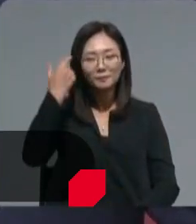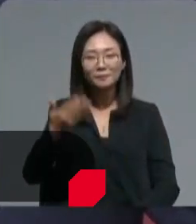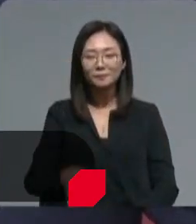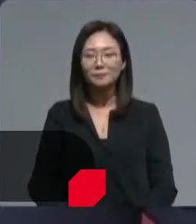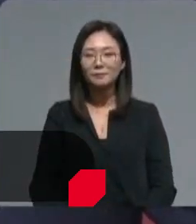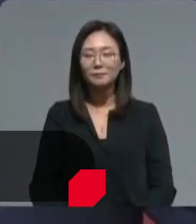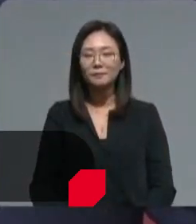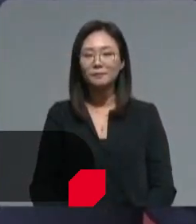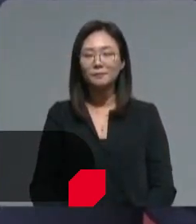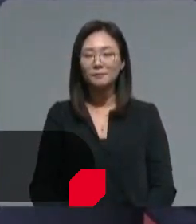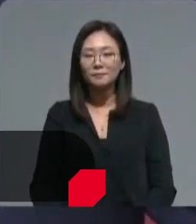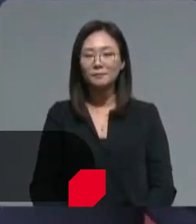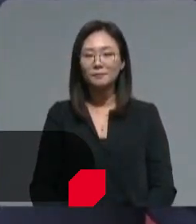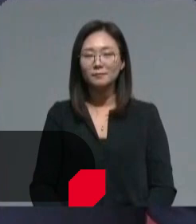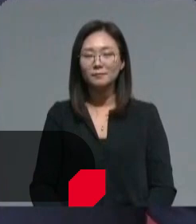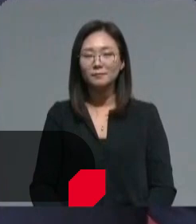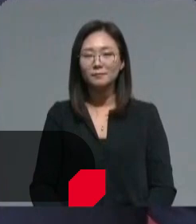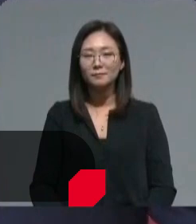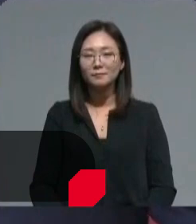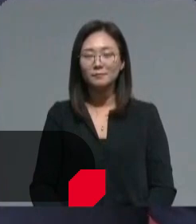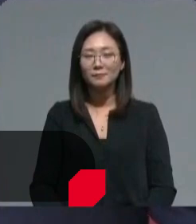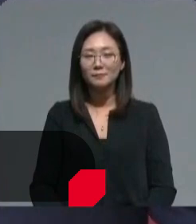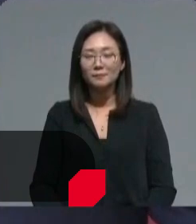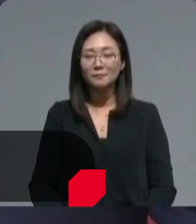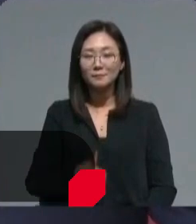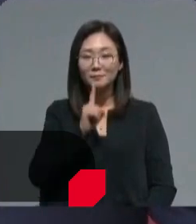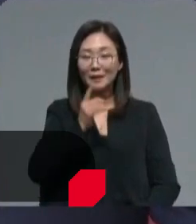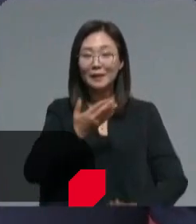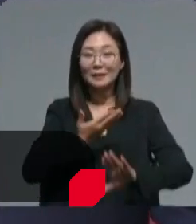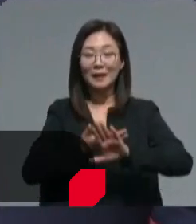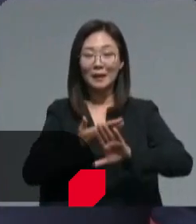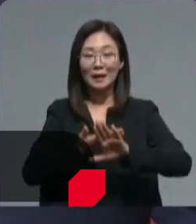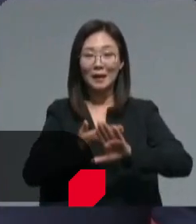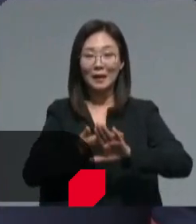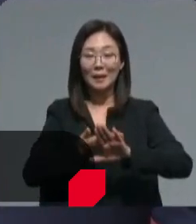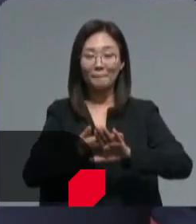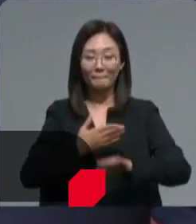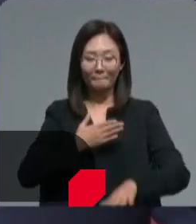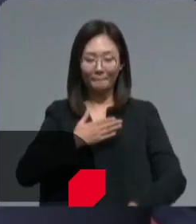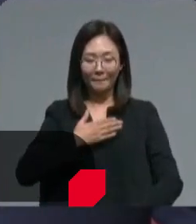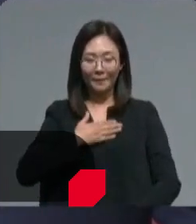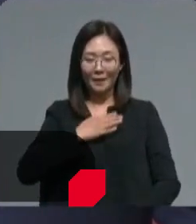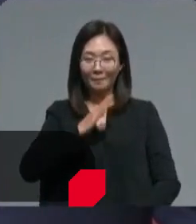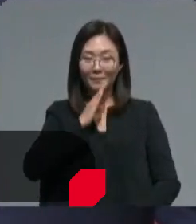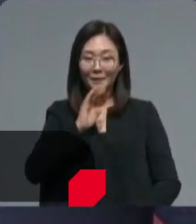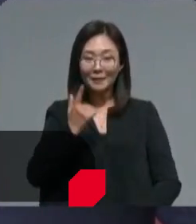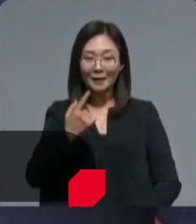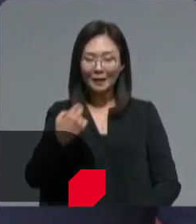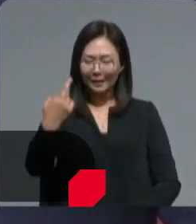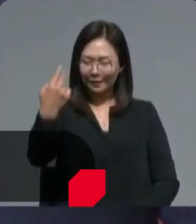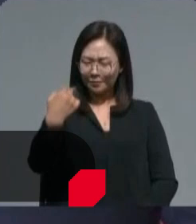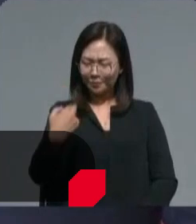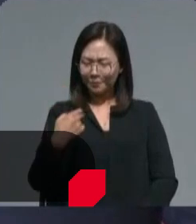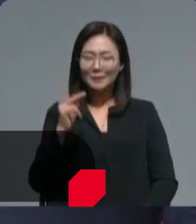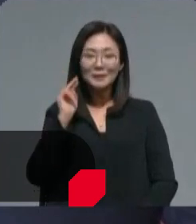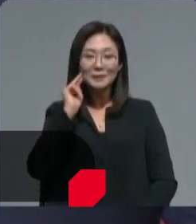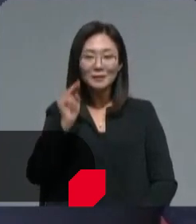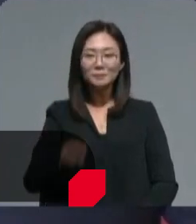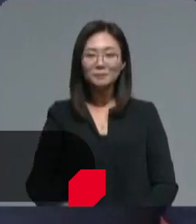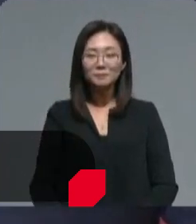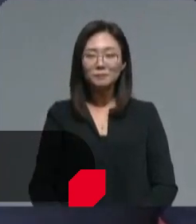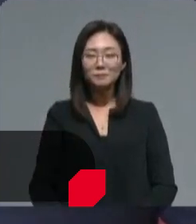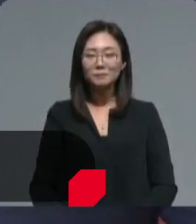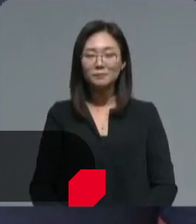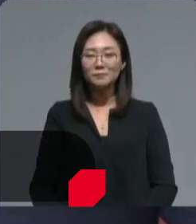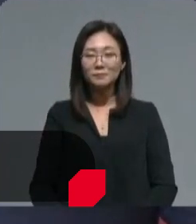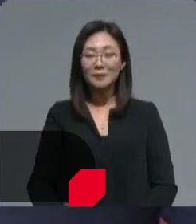뭐 사실하고 다른 얘기로 좀 너무 그 좀 네거티브로 심하게 하시는 것 같은데. 아 이건